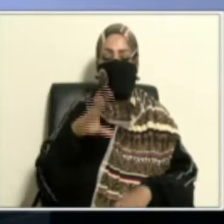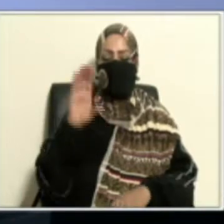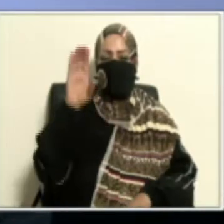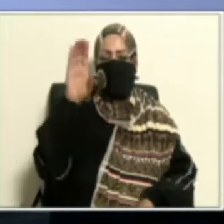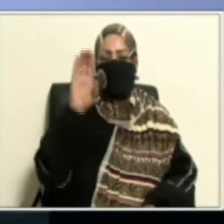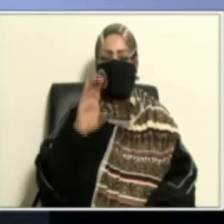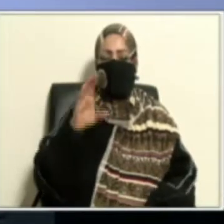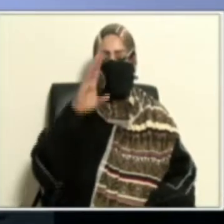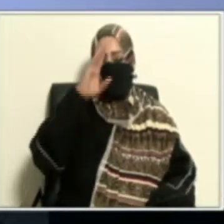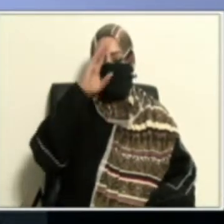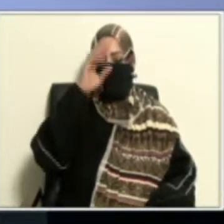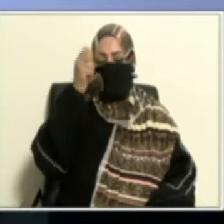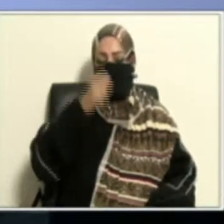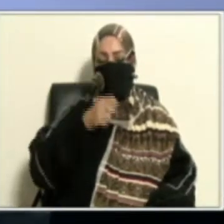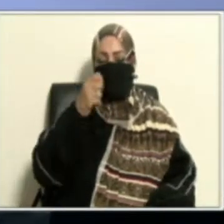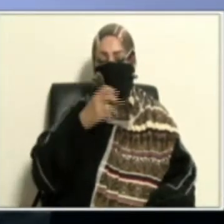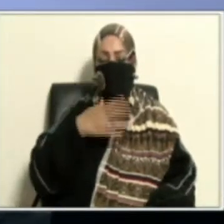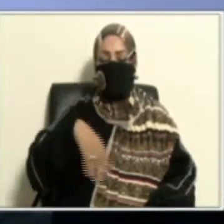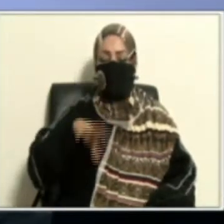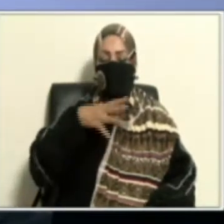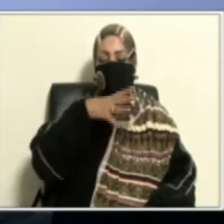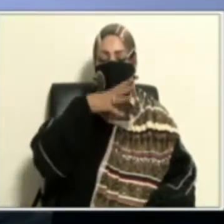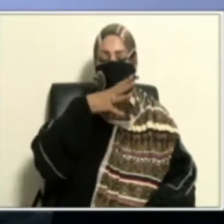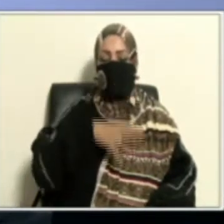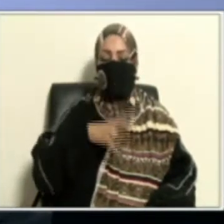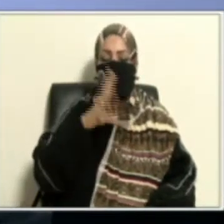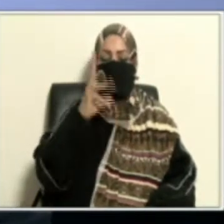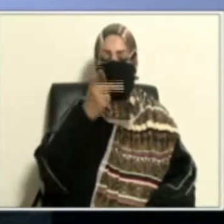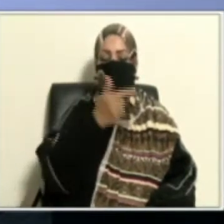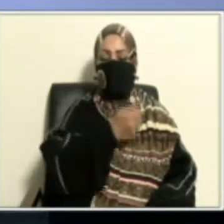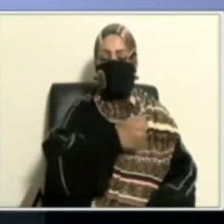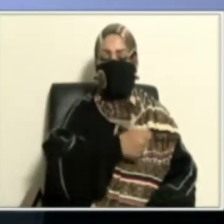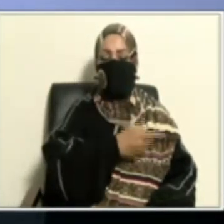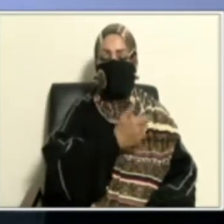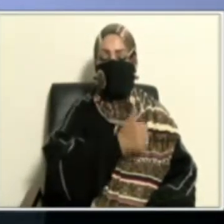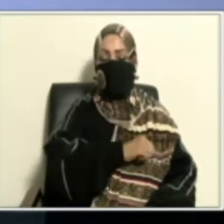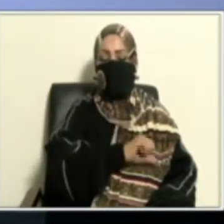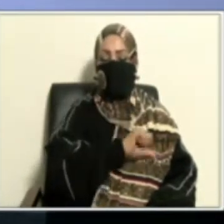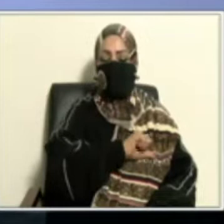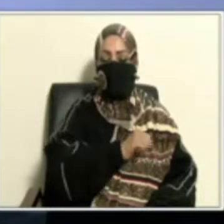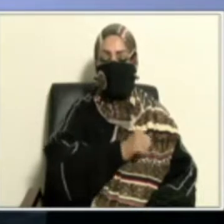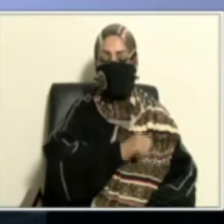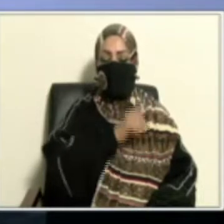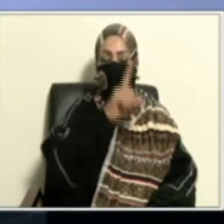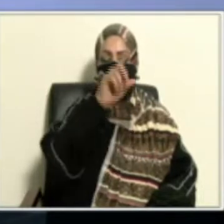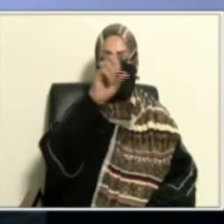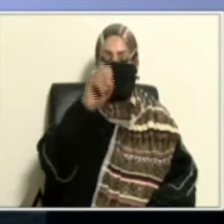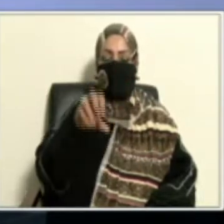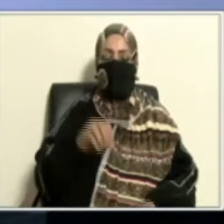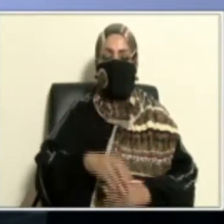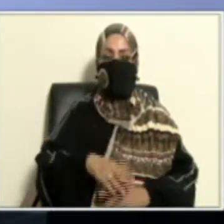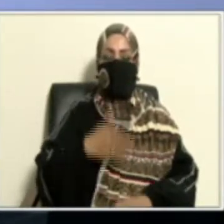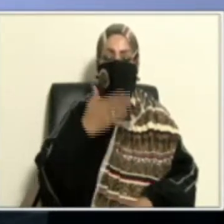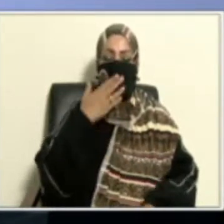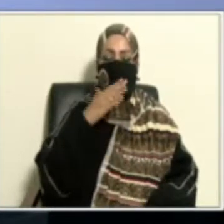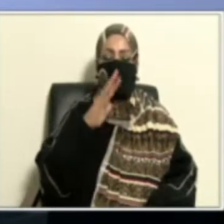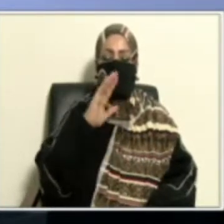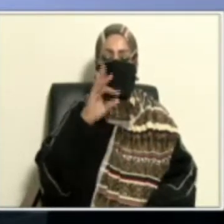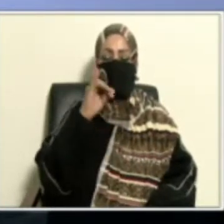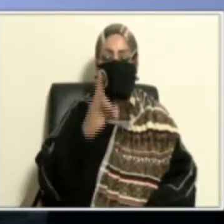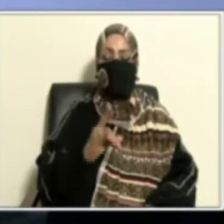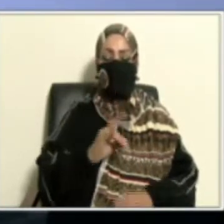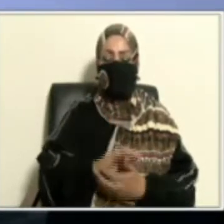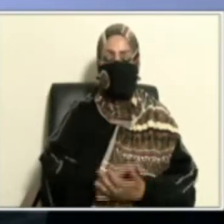الحمد لله، الحمد لله رب العالمين. الله يسلمك شيخ. تفضل أخ مهدي. عندي ثلاث أسئلة شيخ.